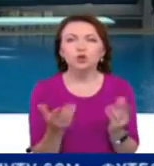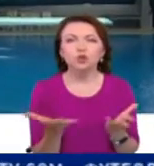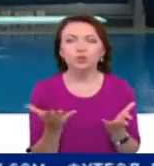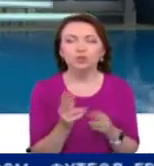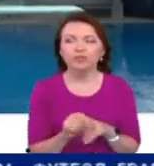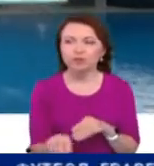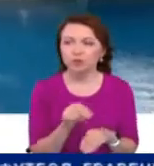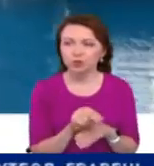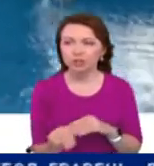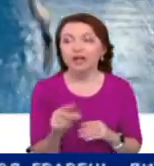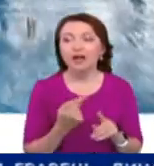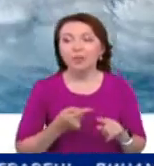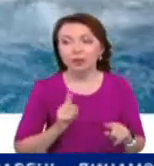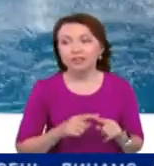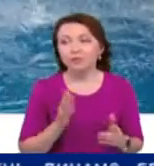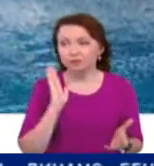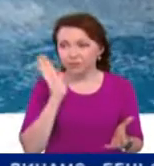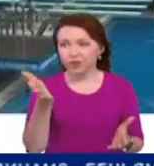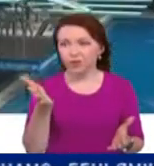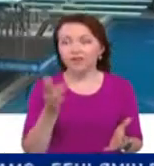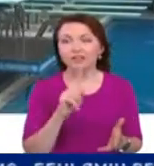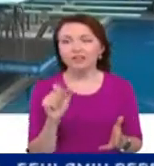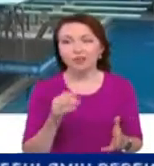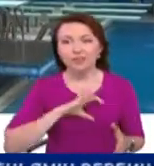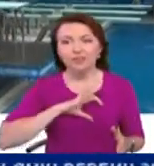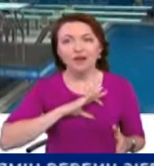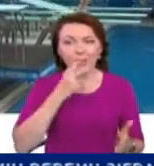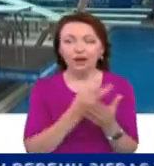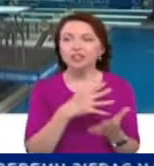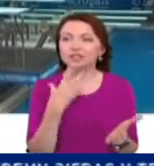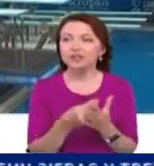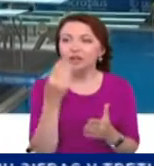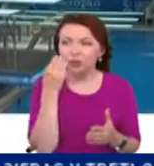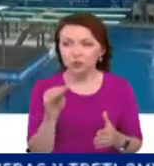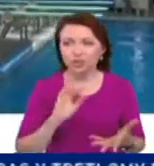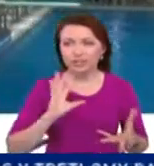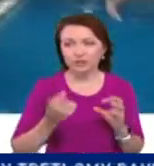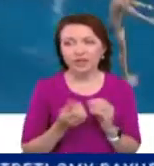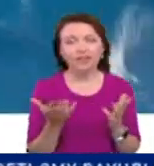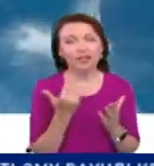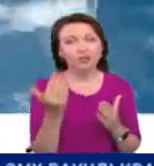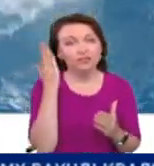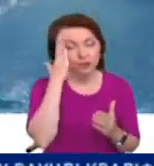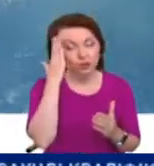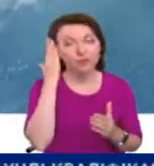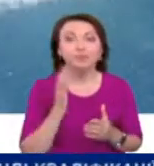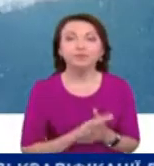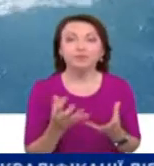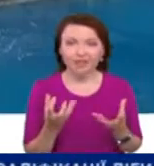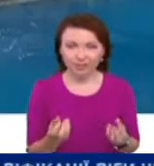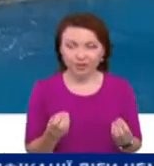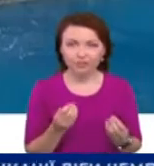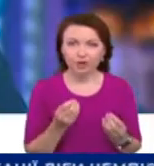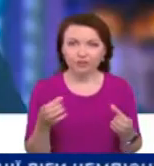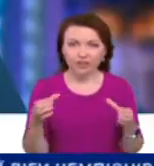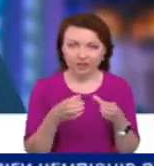вас учили. Поэтому вперед за медалями и показать свой лучший результат, на который вы способны. І ще про склад нашої команди, бо в